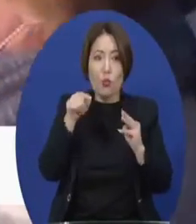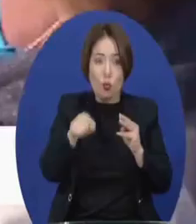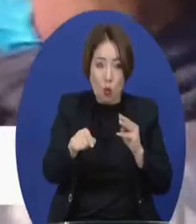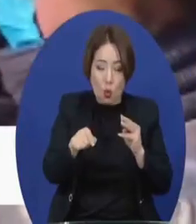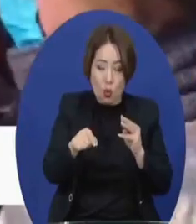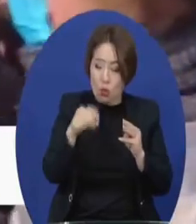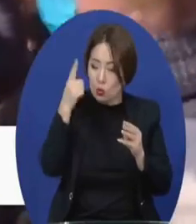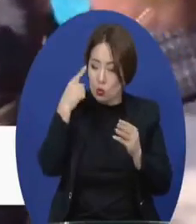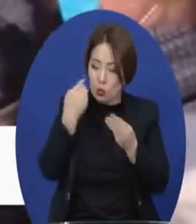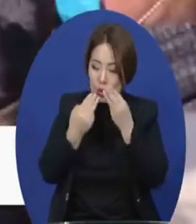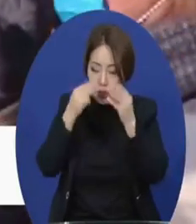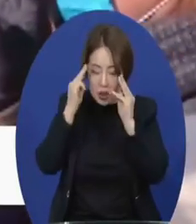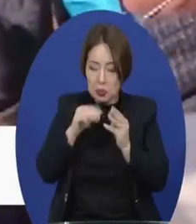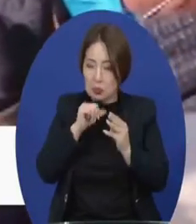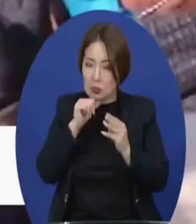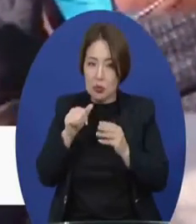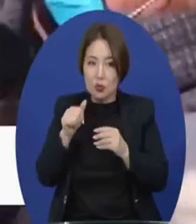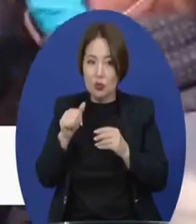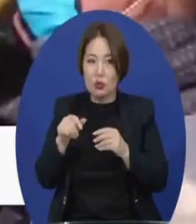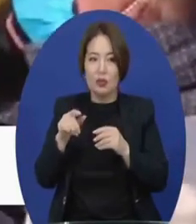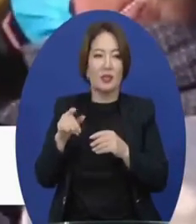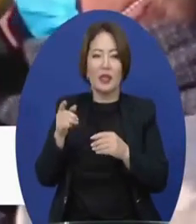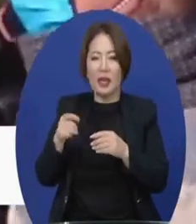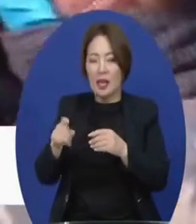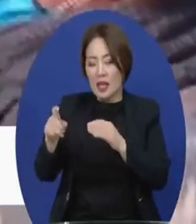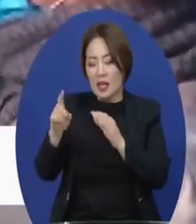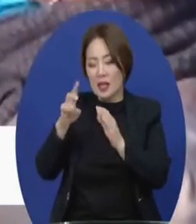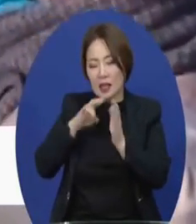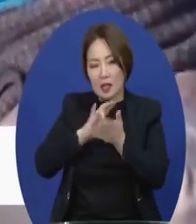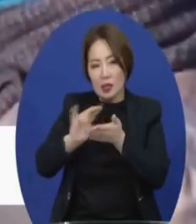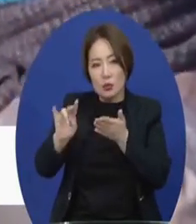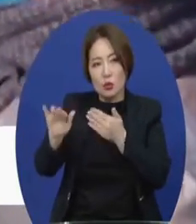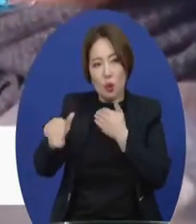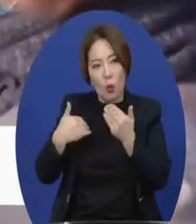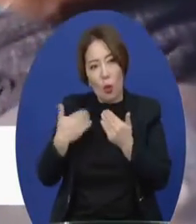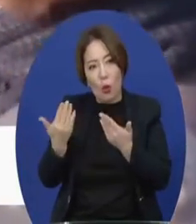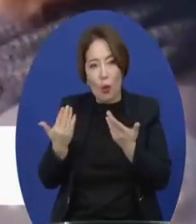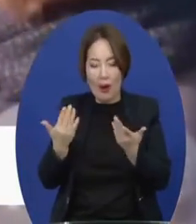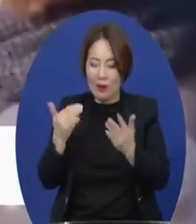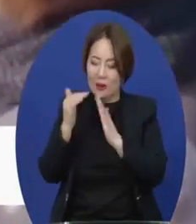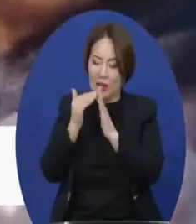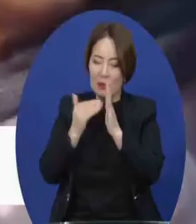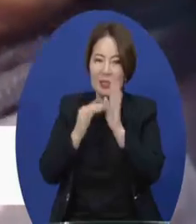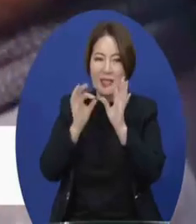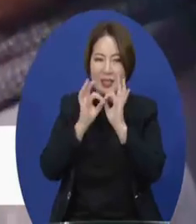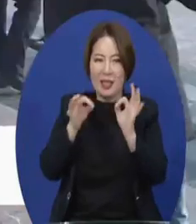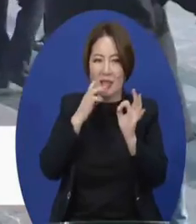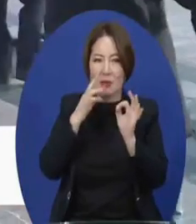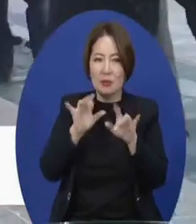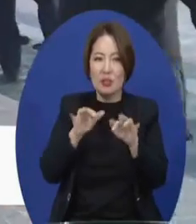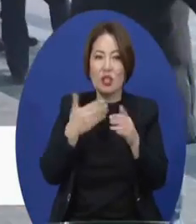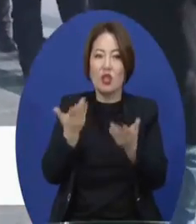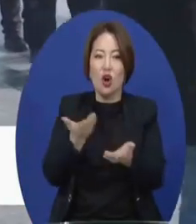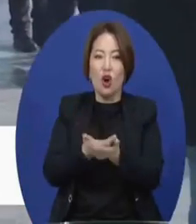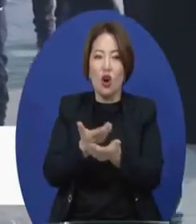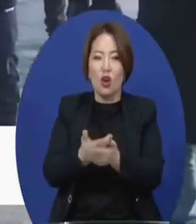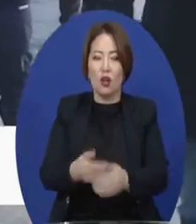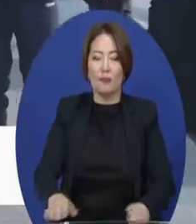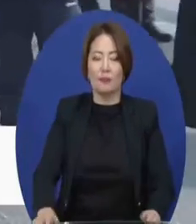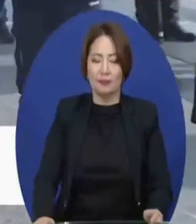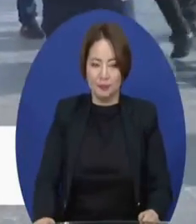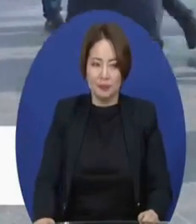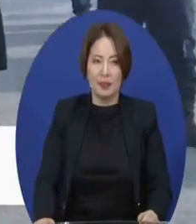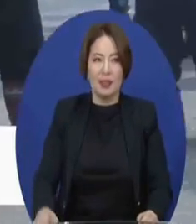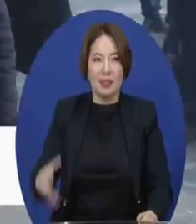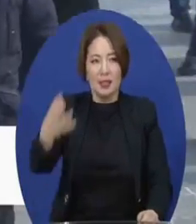байна энэ дээр би нахрал нэхэмжил явуулж болж байна болохгүй байна гэдэг тайлбаруудаа хилээд өгөөрэй. Засгийн газрын хэрэглэх